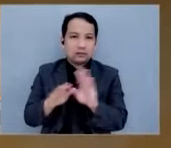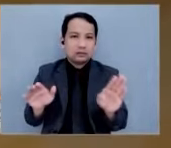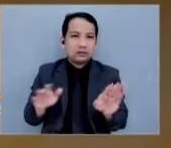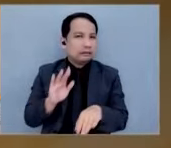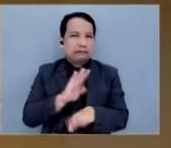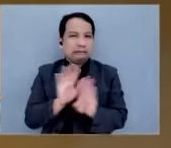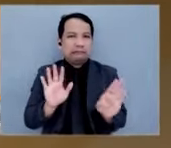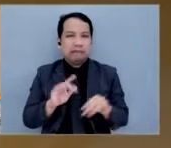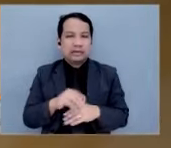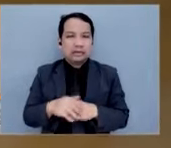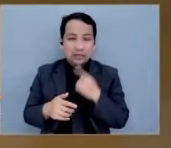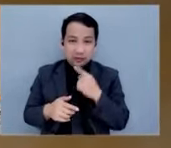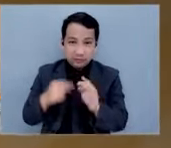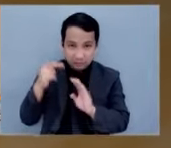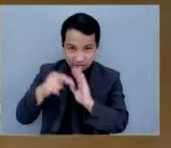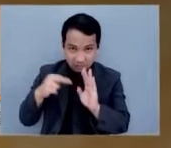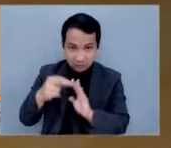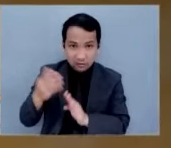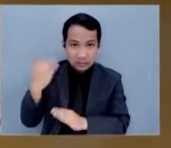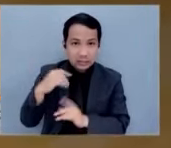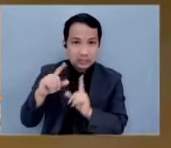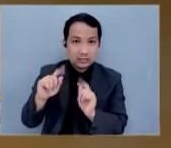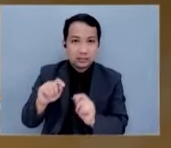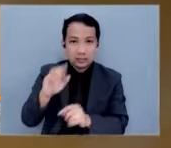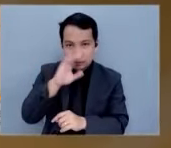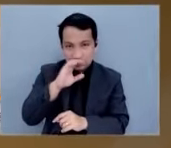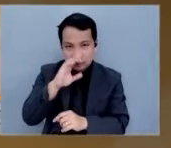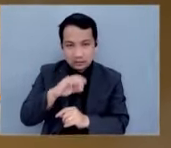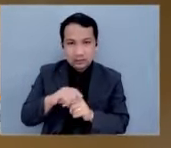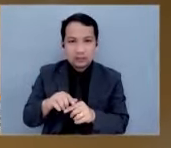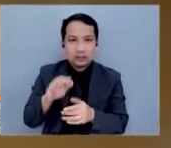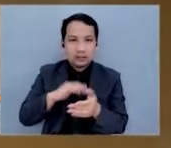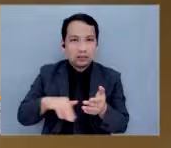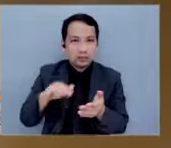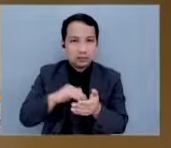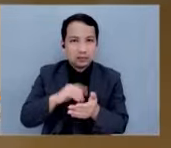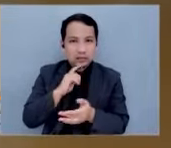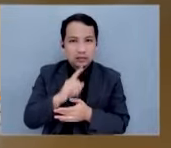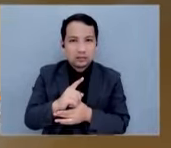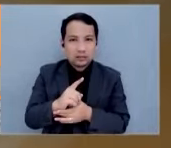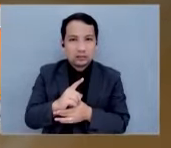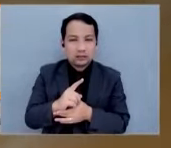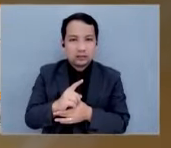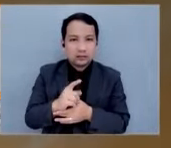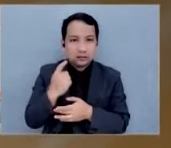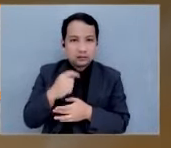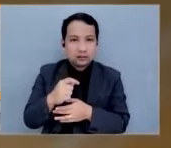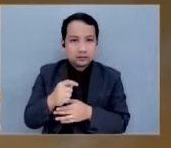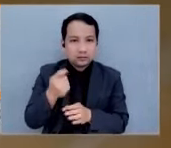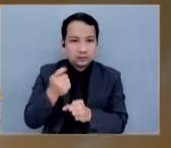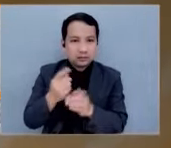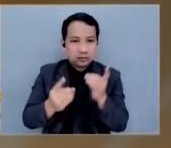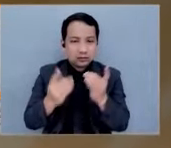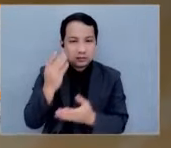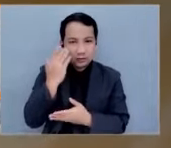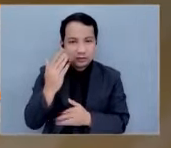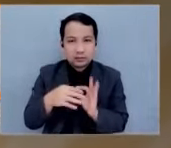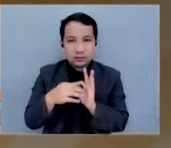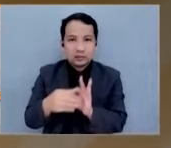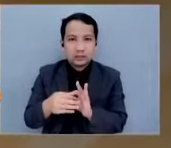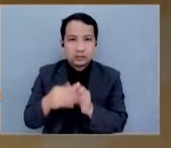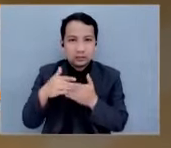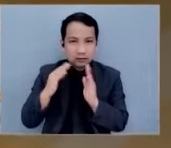Sa videong ito noong Sabado sa Cebu City, paulit-ulit ang pagpupumilit ng taxi driver sa kanyang pasaherong estudyante